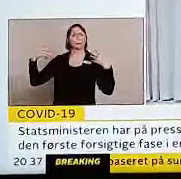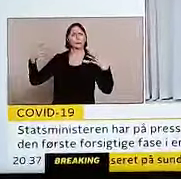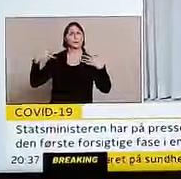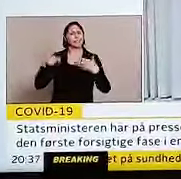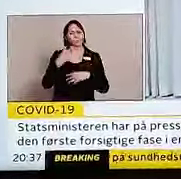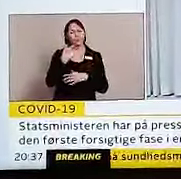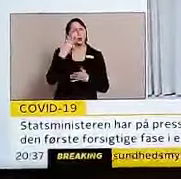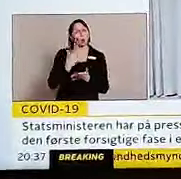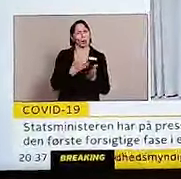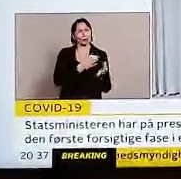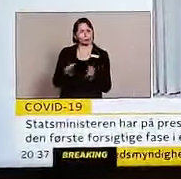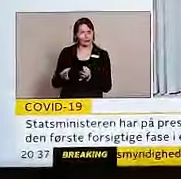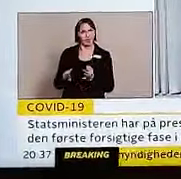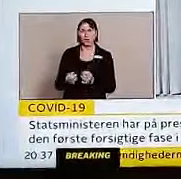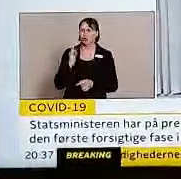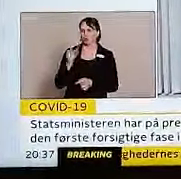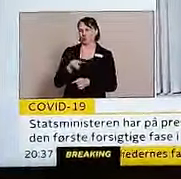منخفض الأعداد,